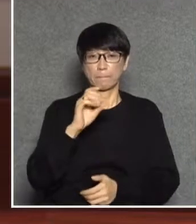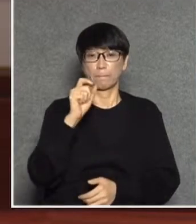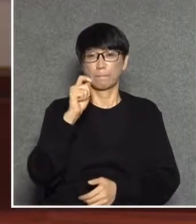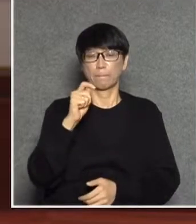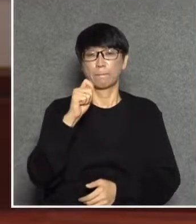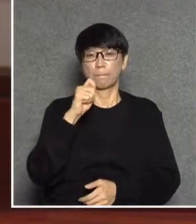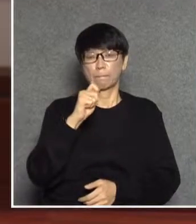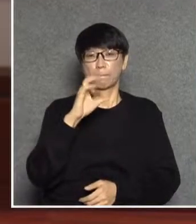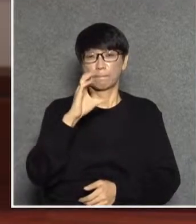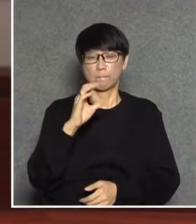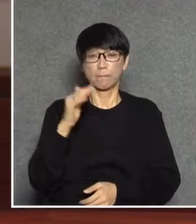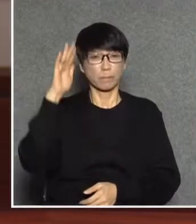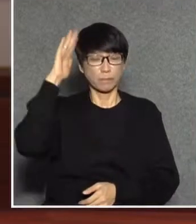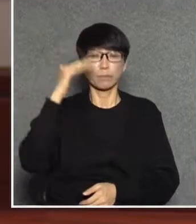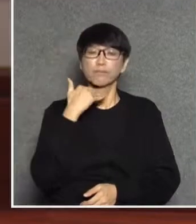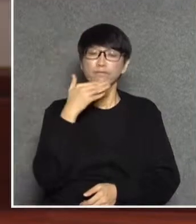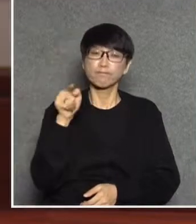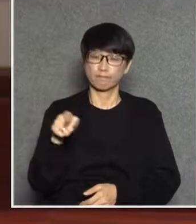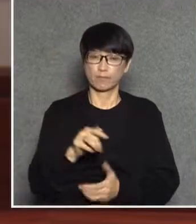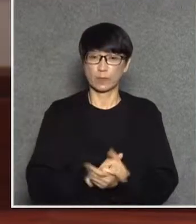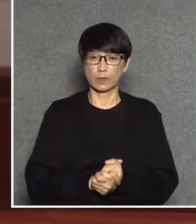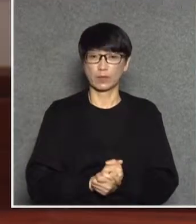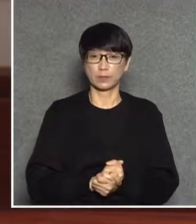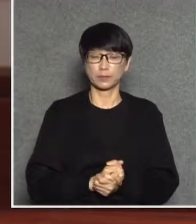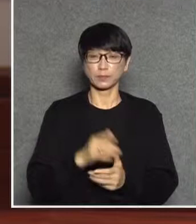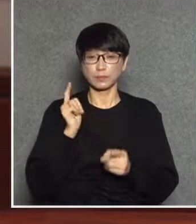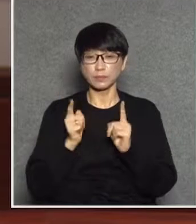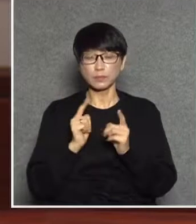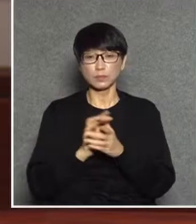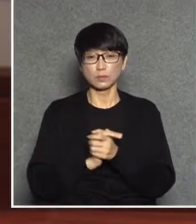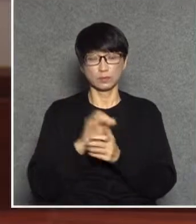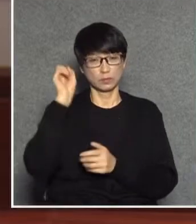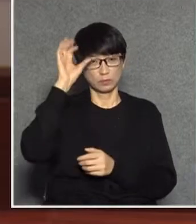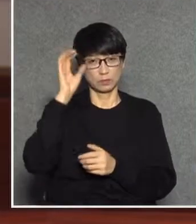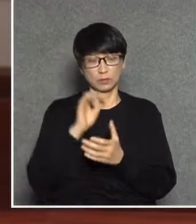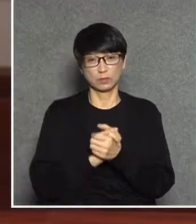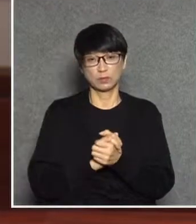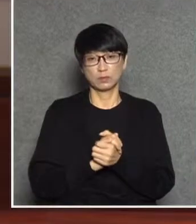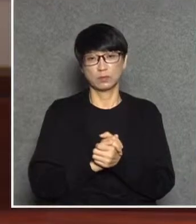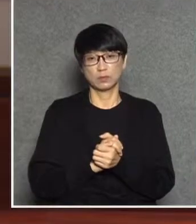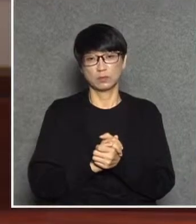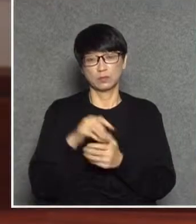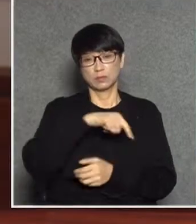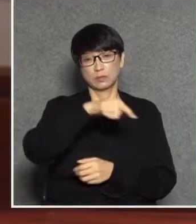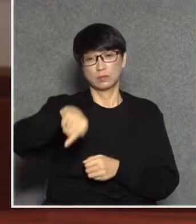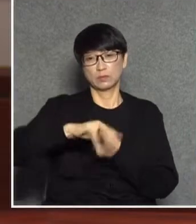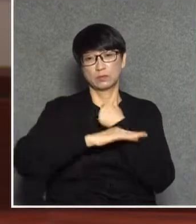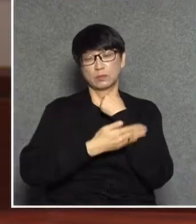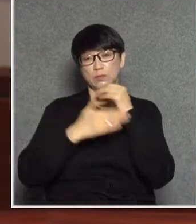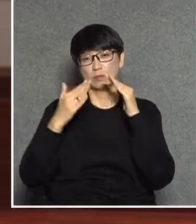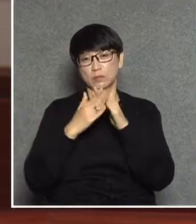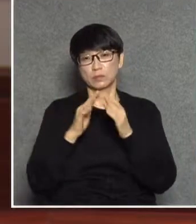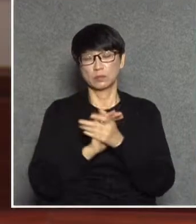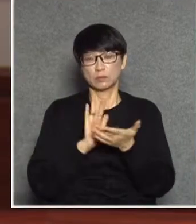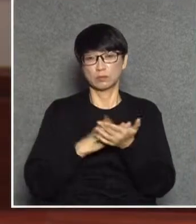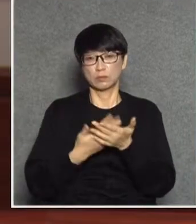嘅報案啊咁樣樣。或者甚至乎咧，又建議咧就入禀依個嘅土地審裁處，但係有冇